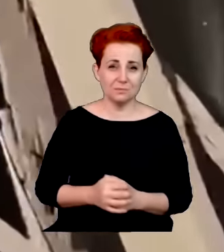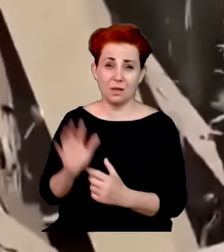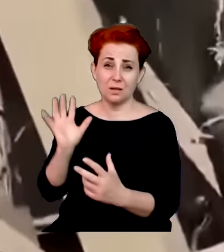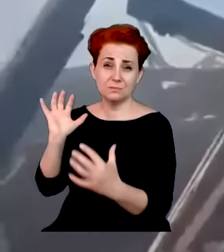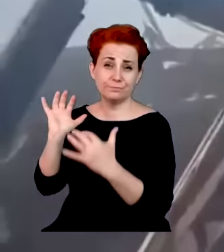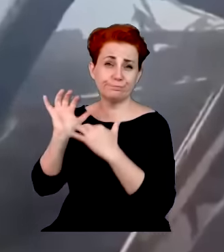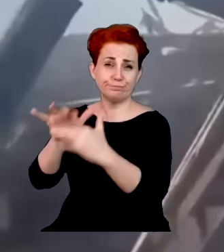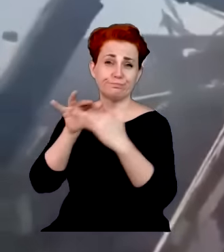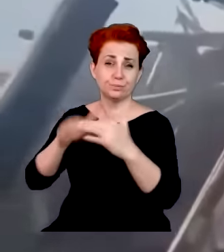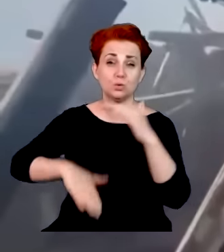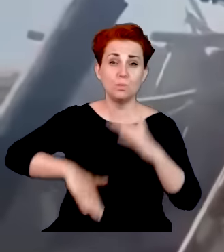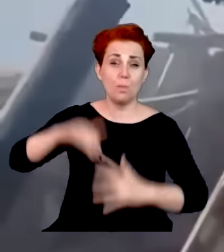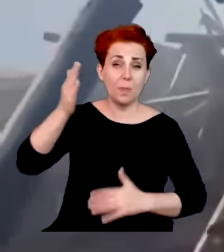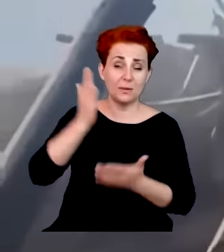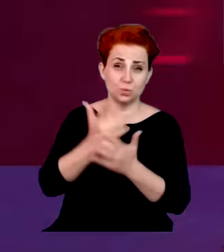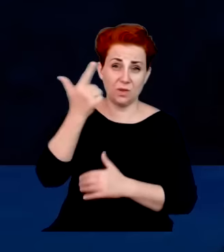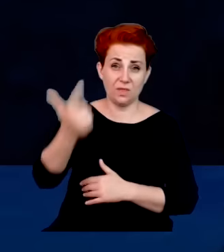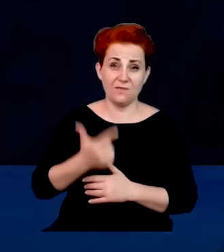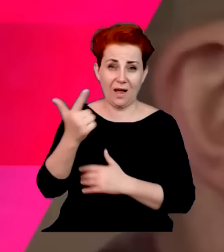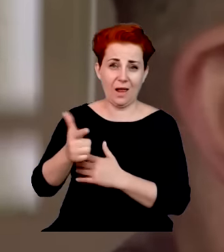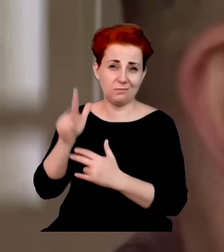już ponad 2 lata.